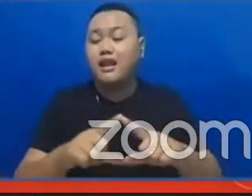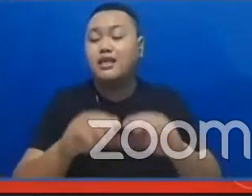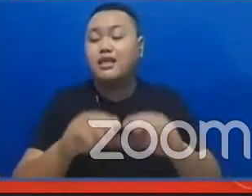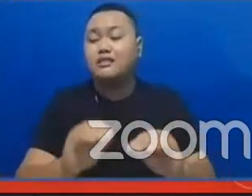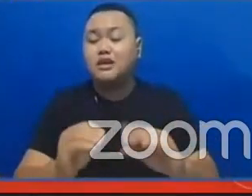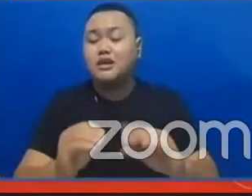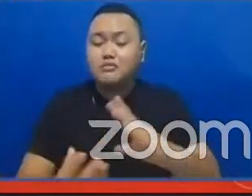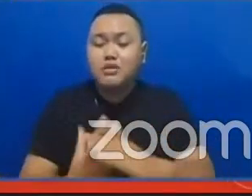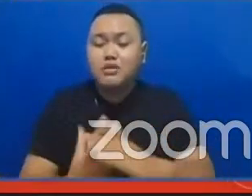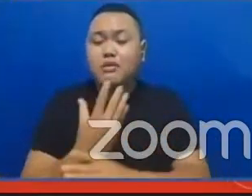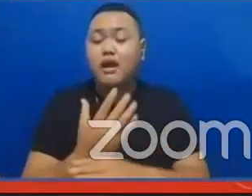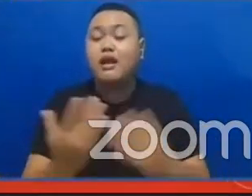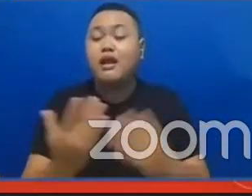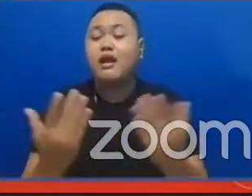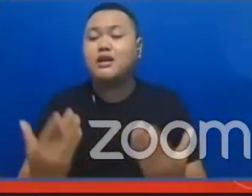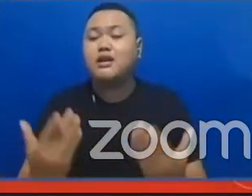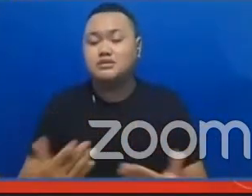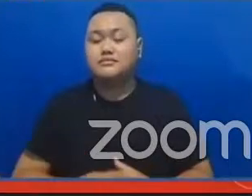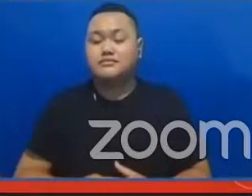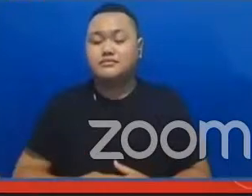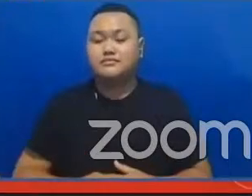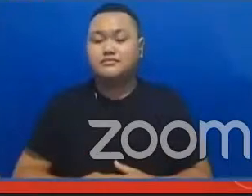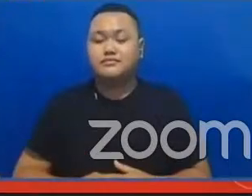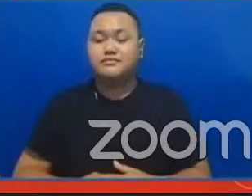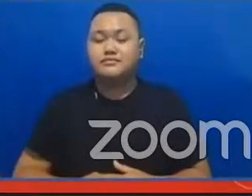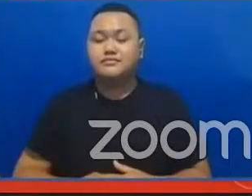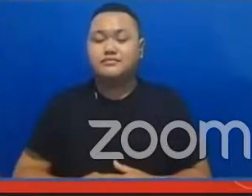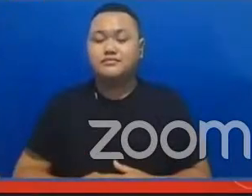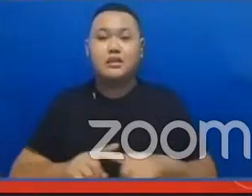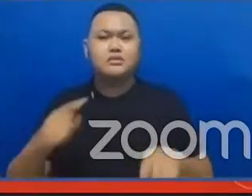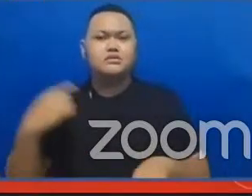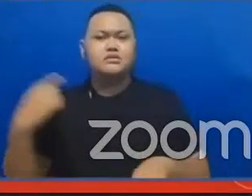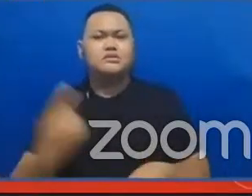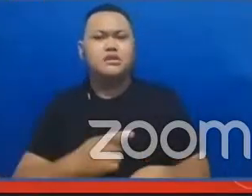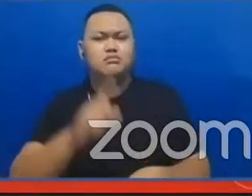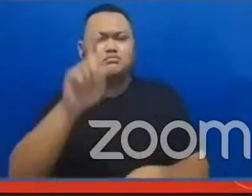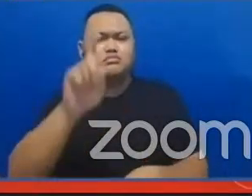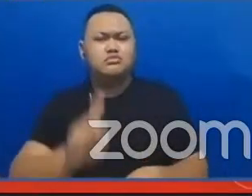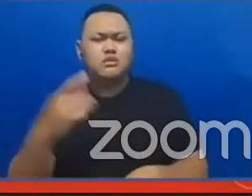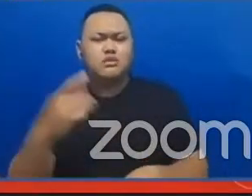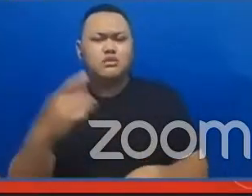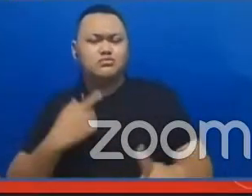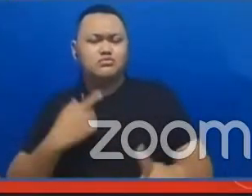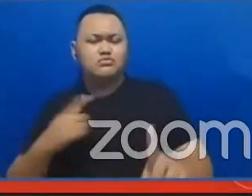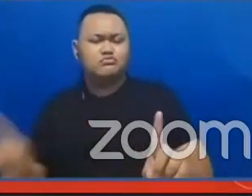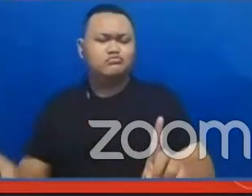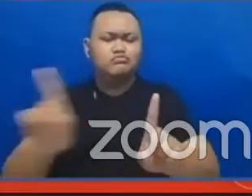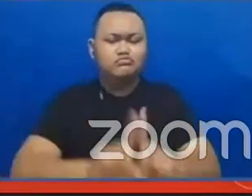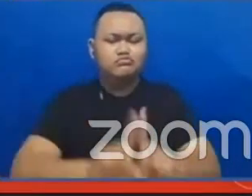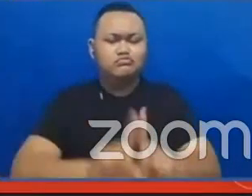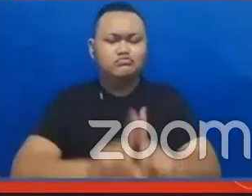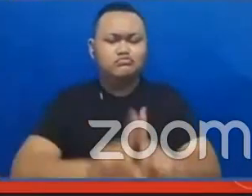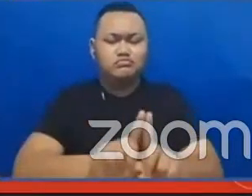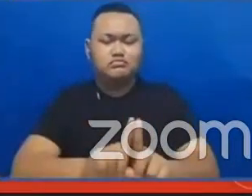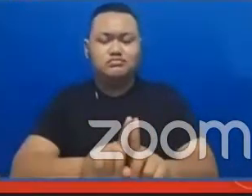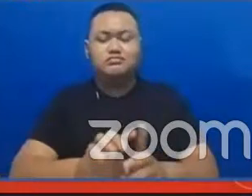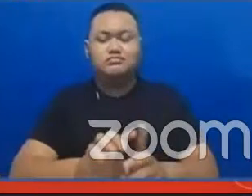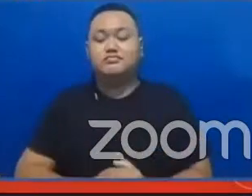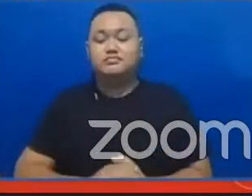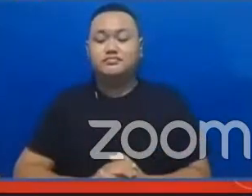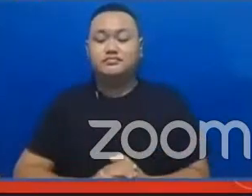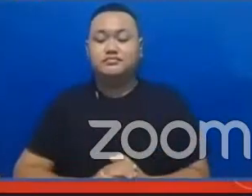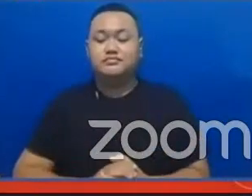Itu tugasnya Pusdatin lah, tapi kita perlu mengawalnya sesuaikah dengan apa yang kita inginkan. Yang